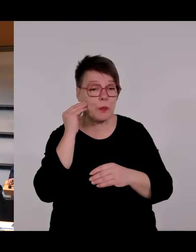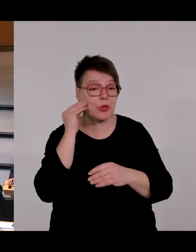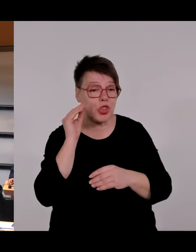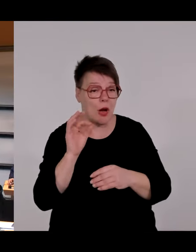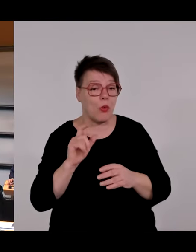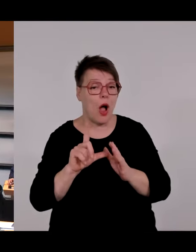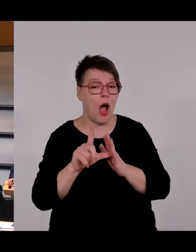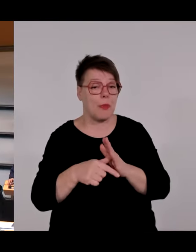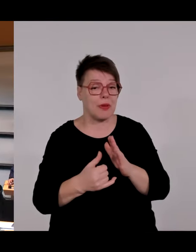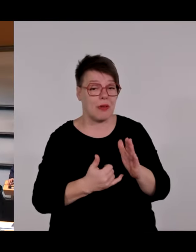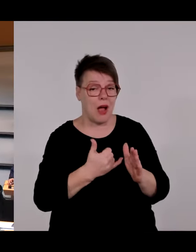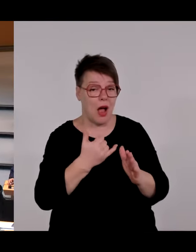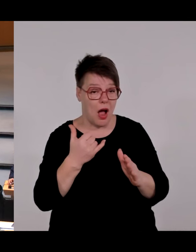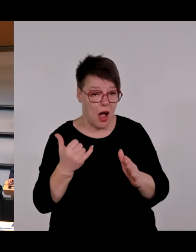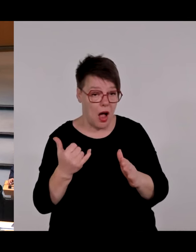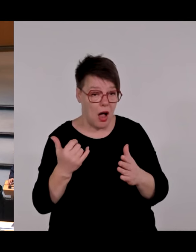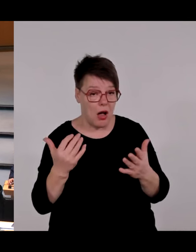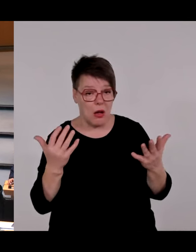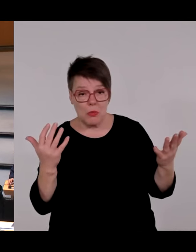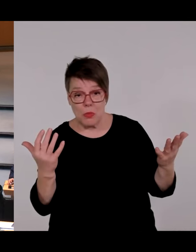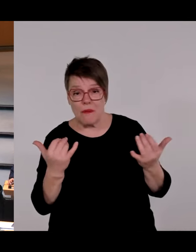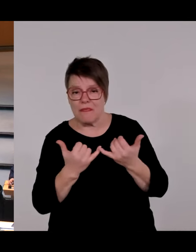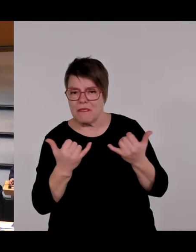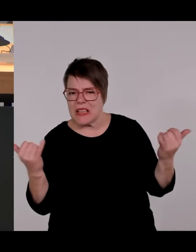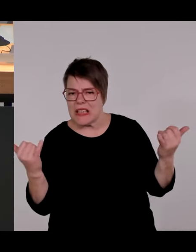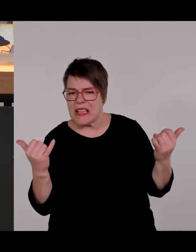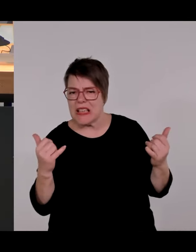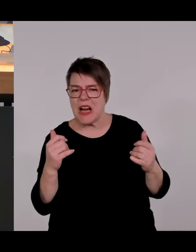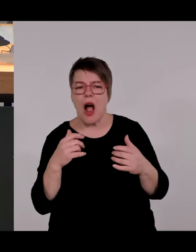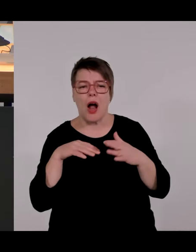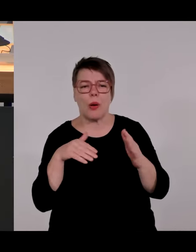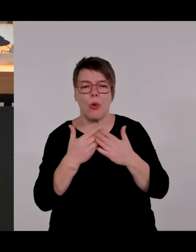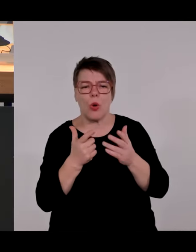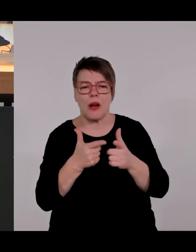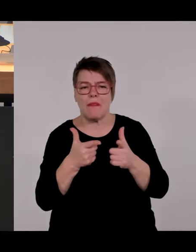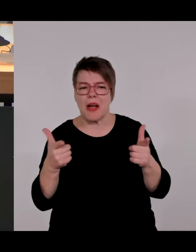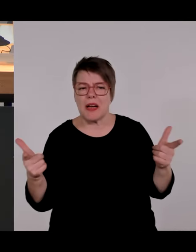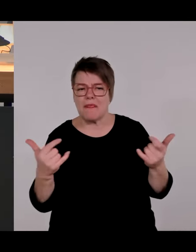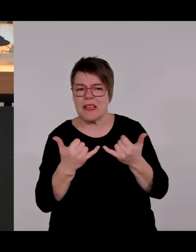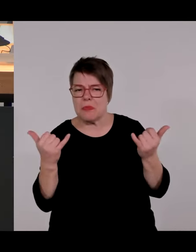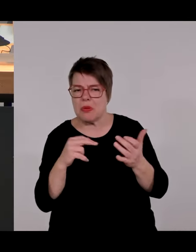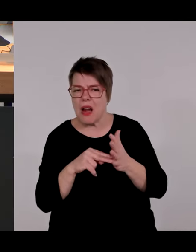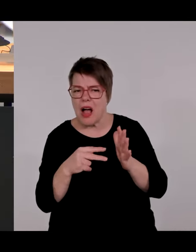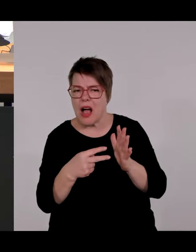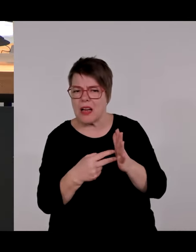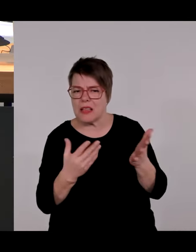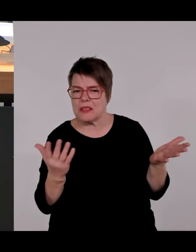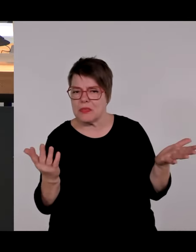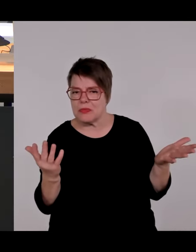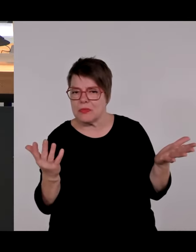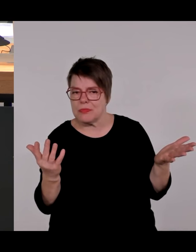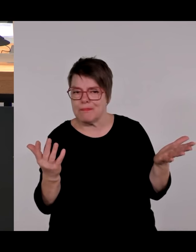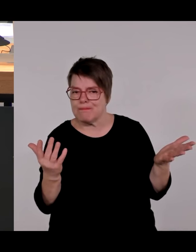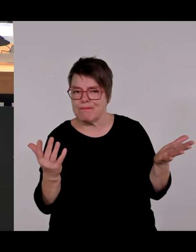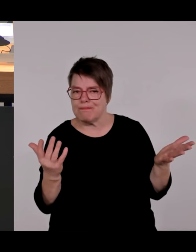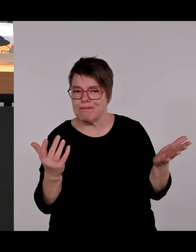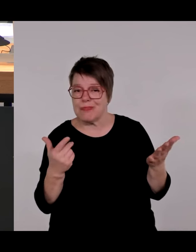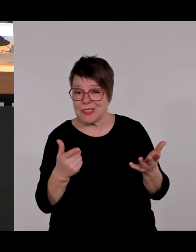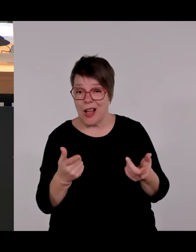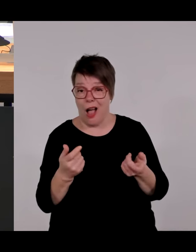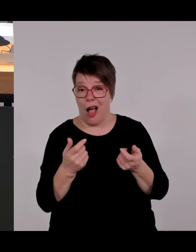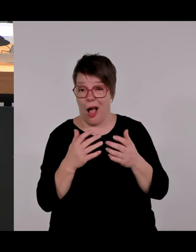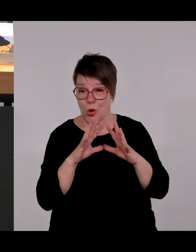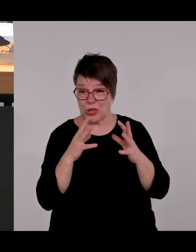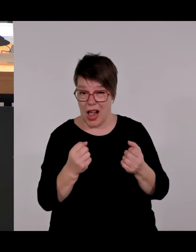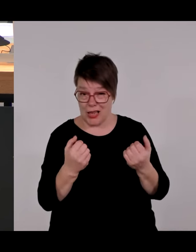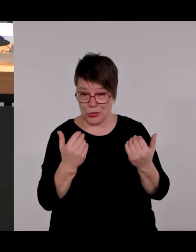Wir als Linksfraktion, wir machen heute übrigens dazu einen Vorschlag, nämlich einen Pakt mit den freien Trägern und den Verbänden der Wohlfahrtspflege zu schließen und